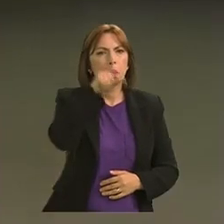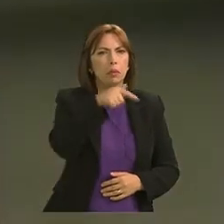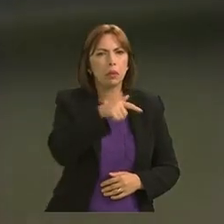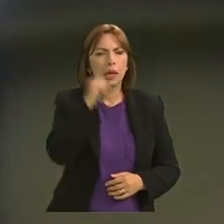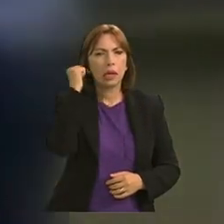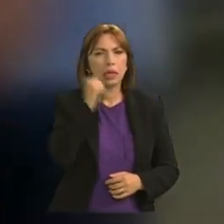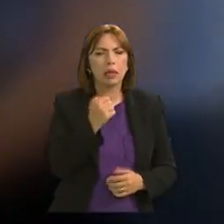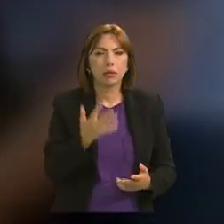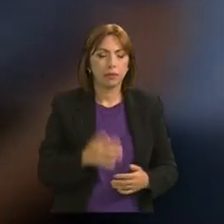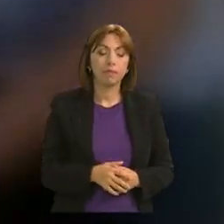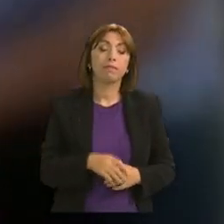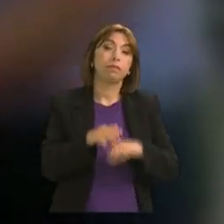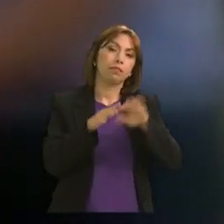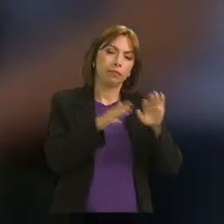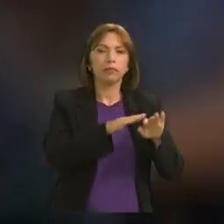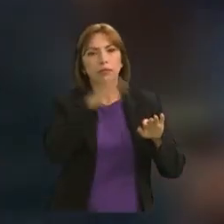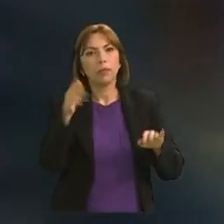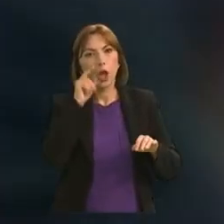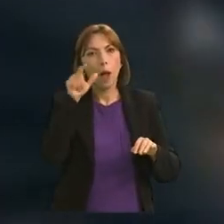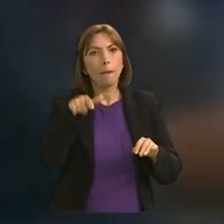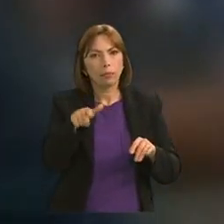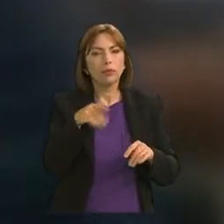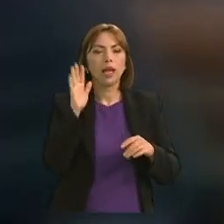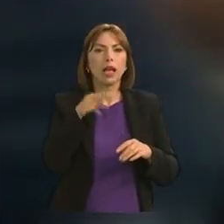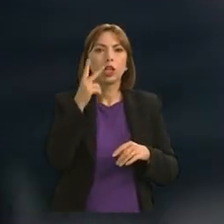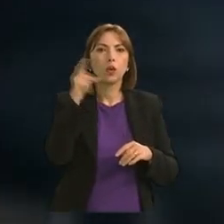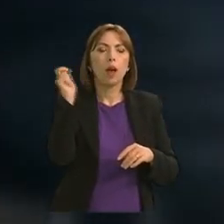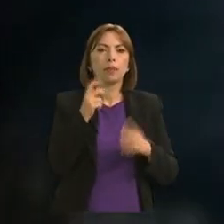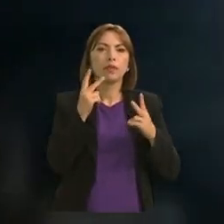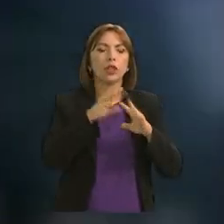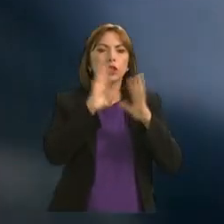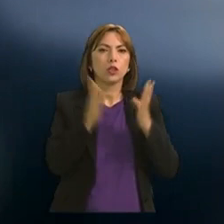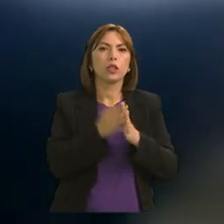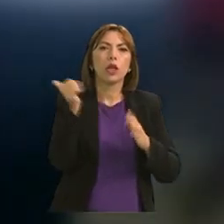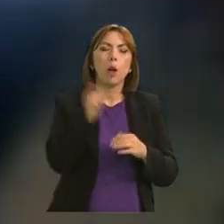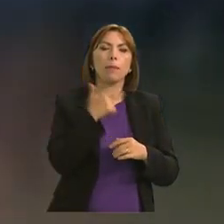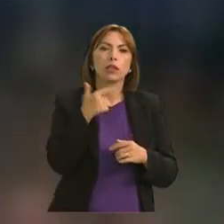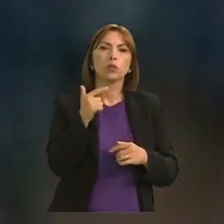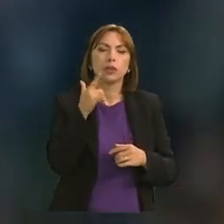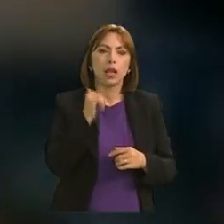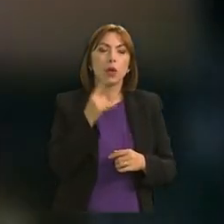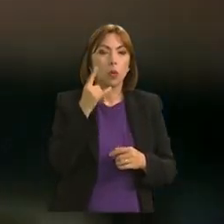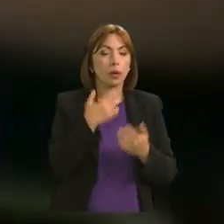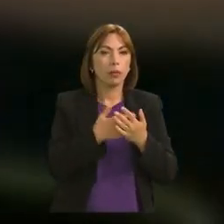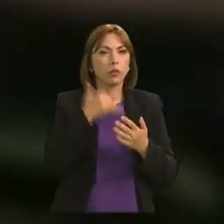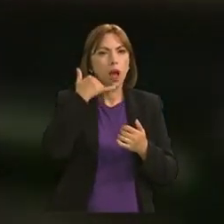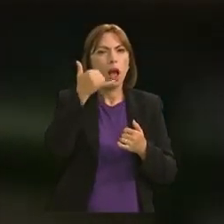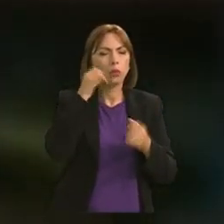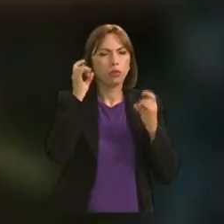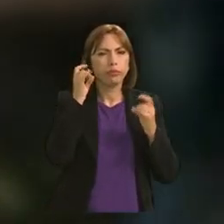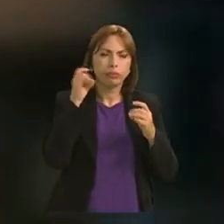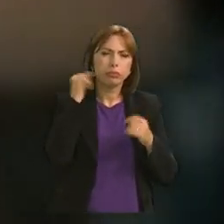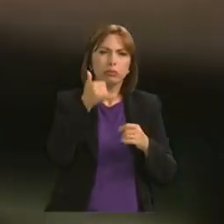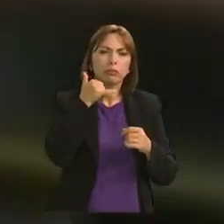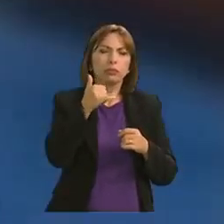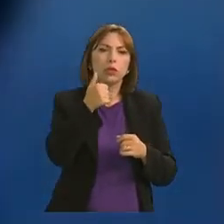De cealaltă parte, individul de la care a pornit scandalul s-a ales cu două amenzi în valoare totală de 1200 de lei, una pentru apelurile abuzive la